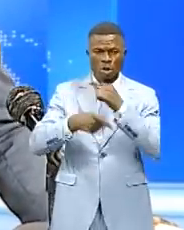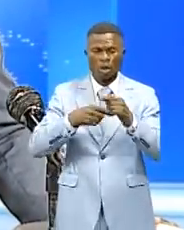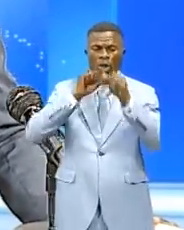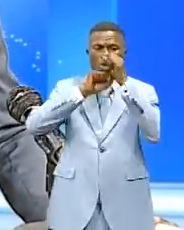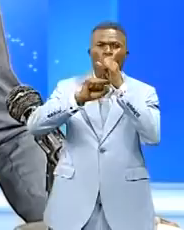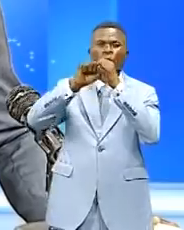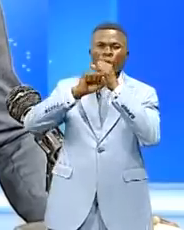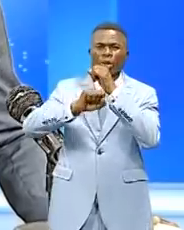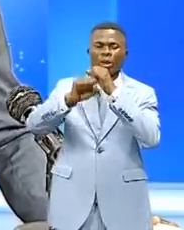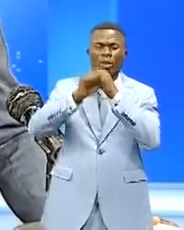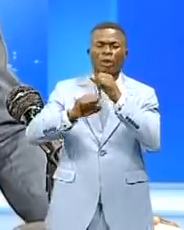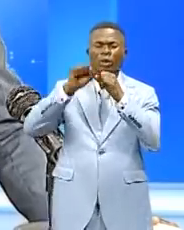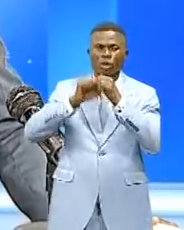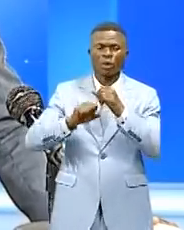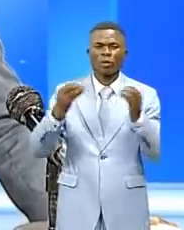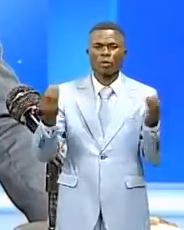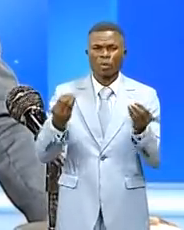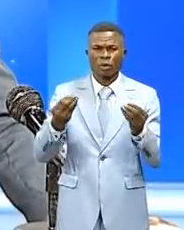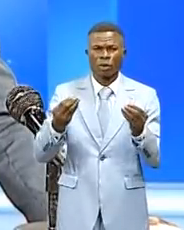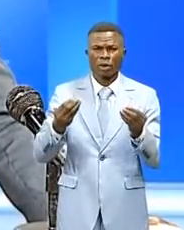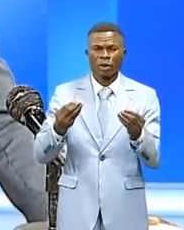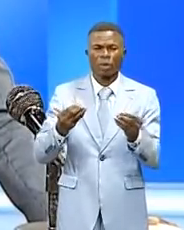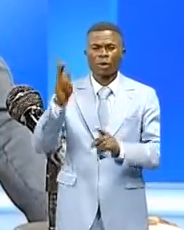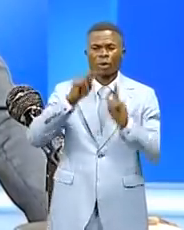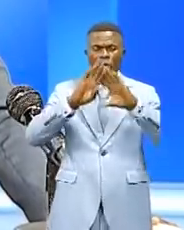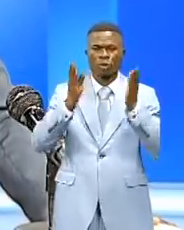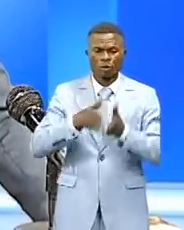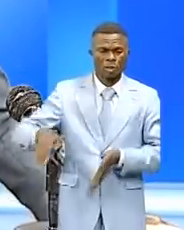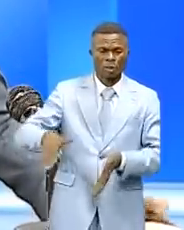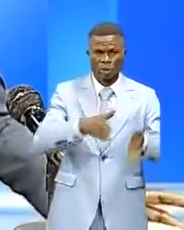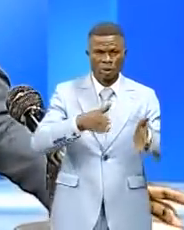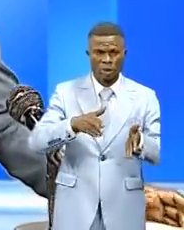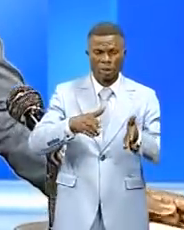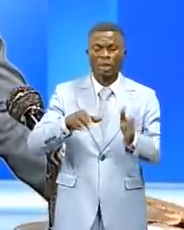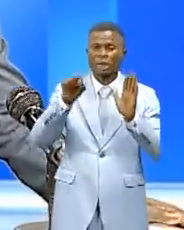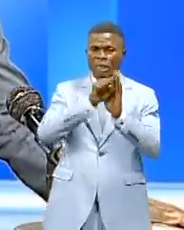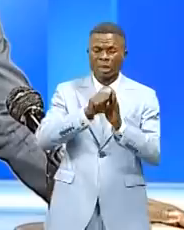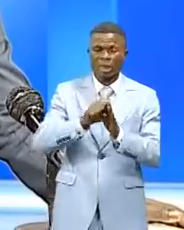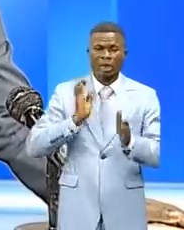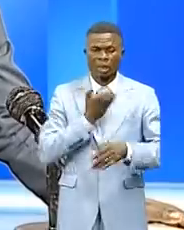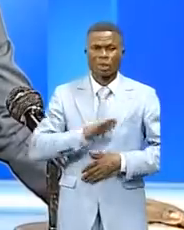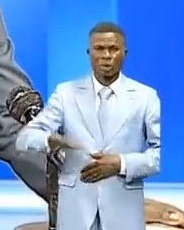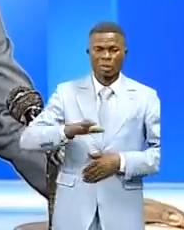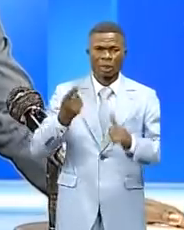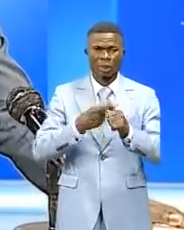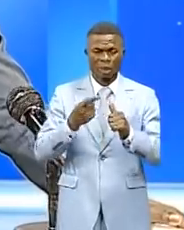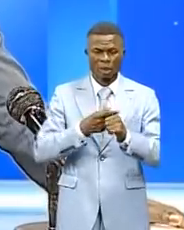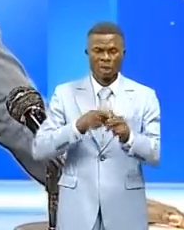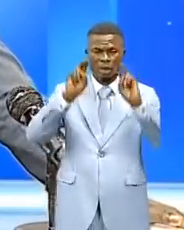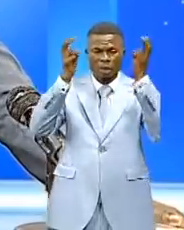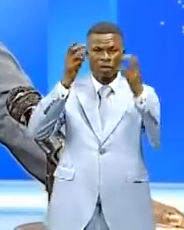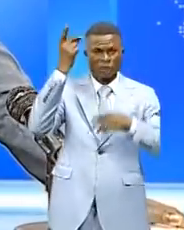de sensibilisation au civisme routier donc vous voulez que dans notre pays et particulièrement ici dans la ville de